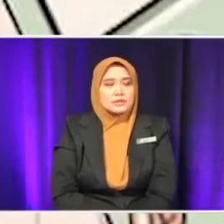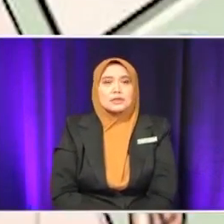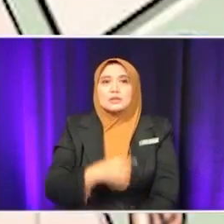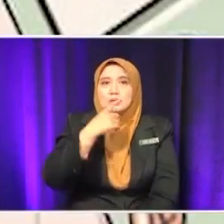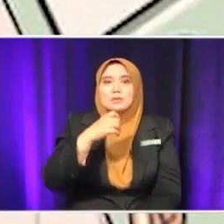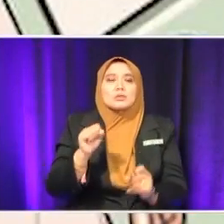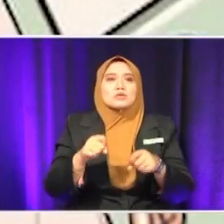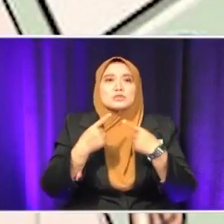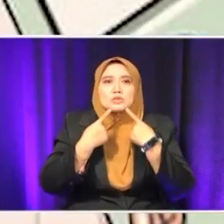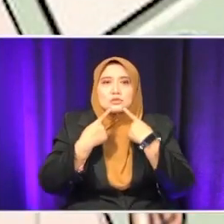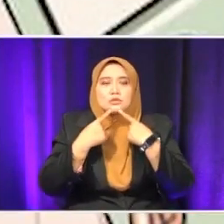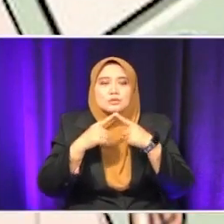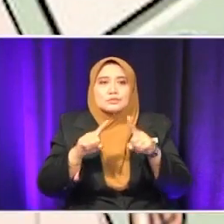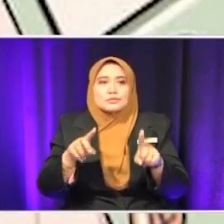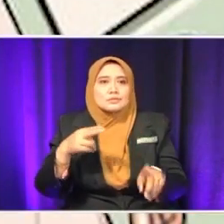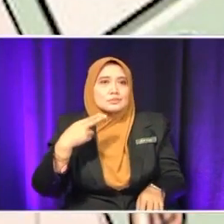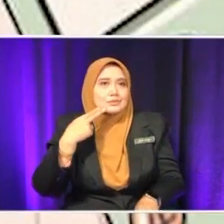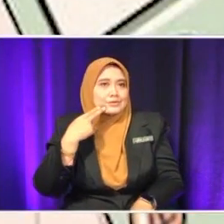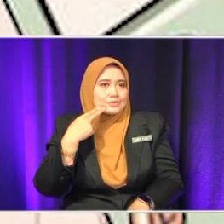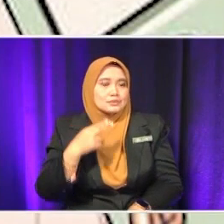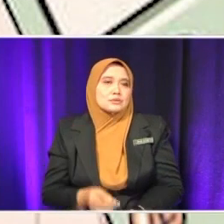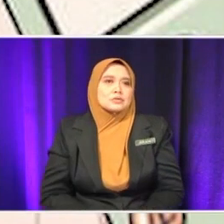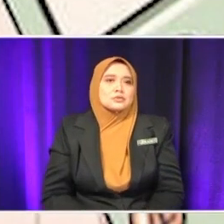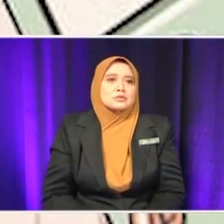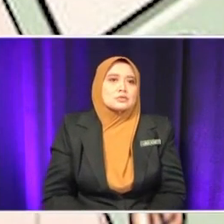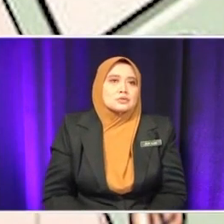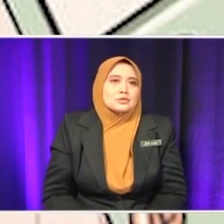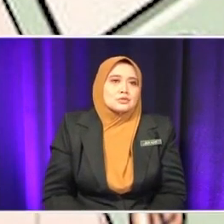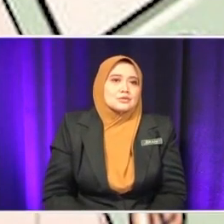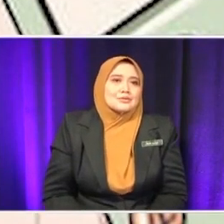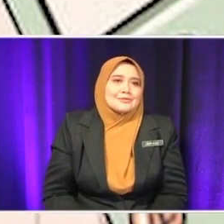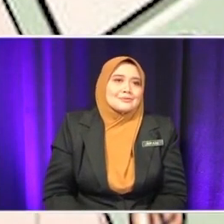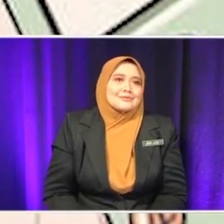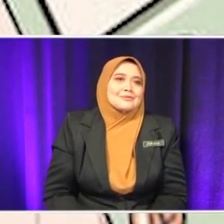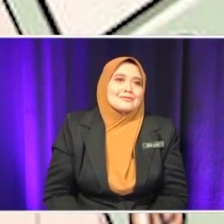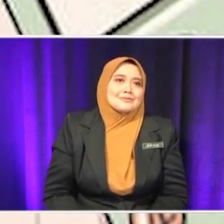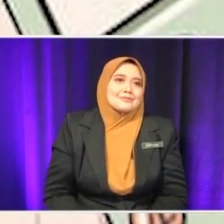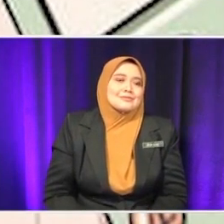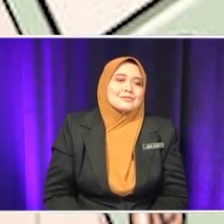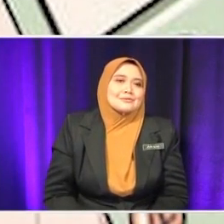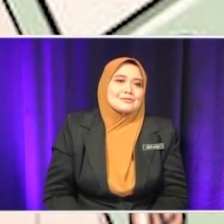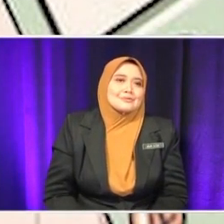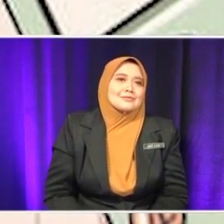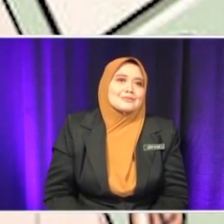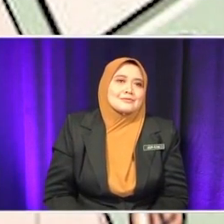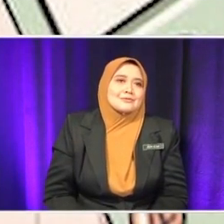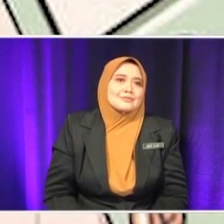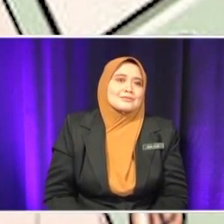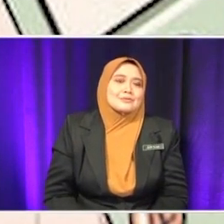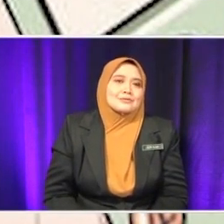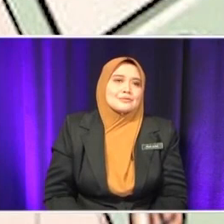paling rendah? Silakan. Hani. Hani memang cepat. Okey, silakan Hani. Ayu dah tunjuk terus. Okey, okey, tak apa-apa, duduk tunjuk, duduk tunjuk.